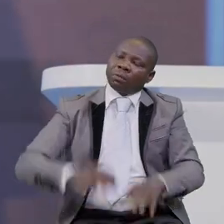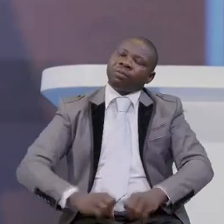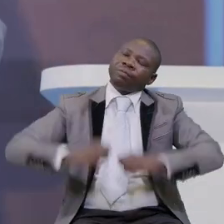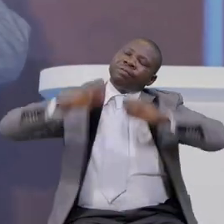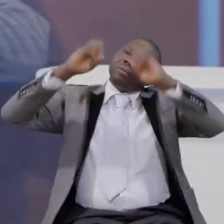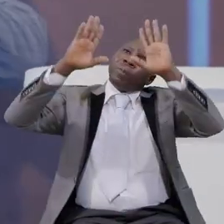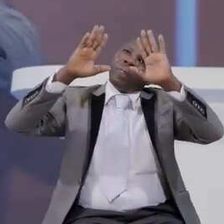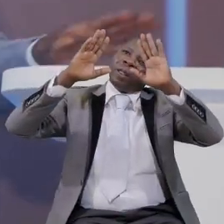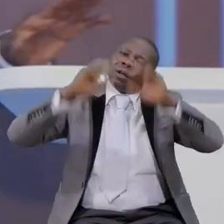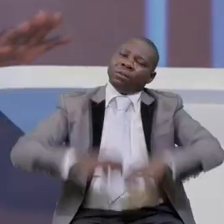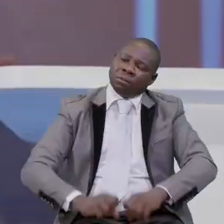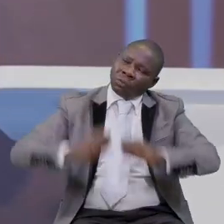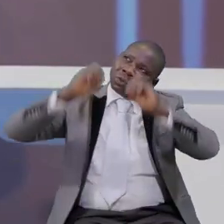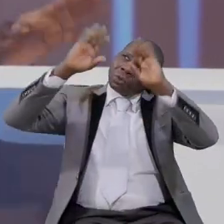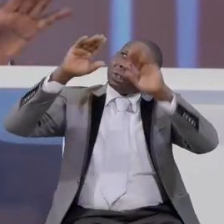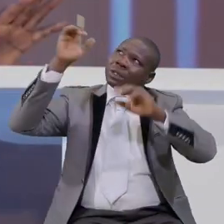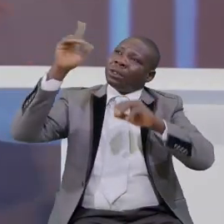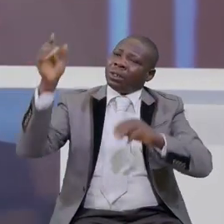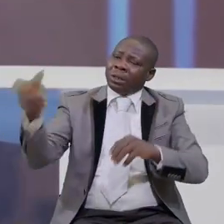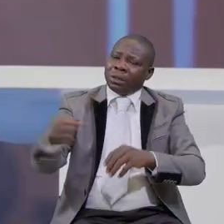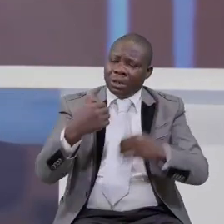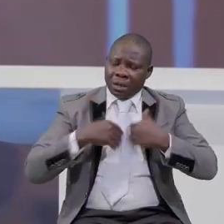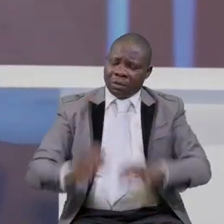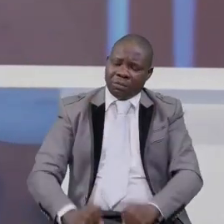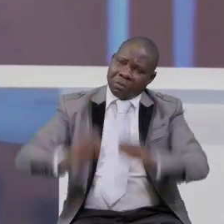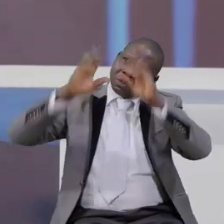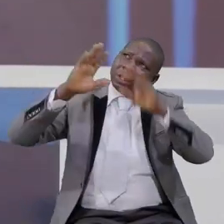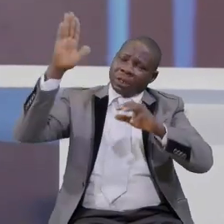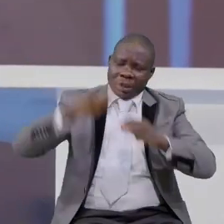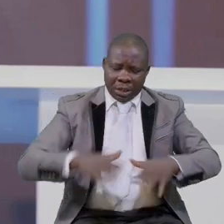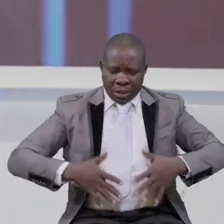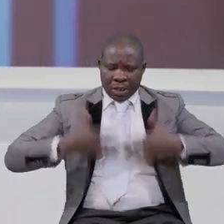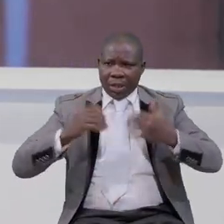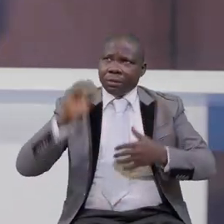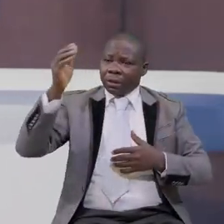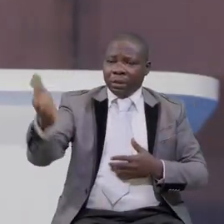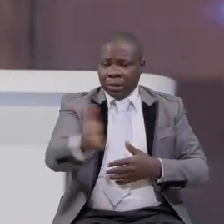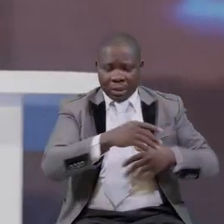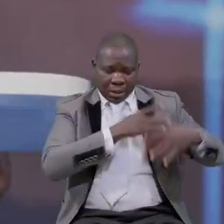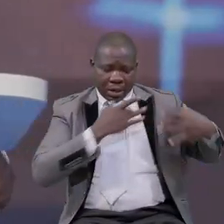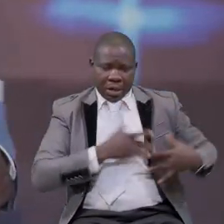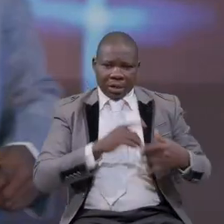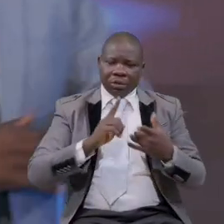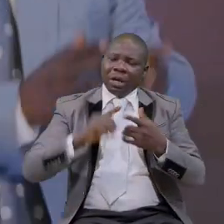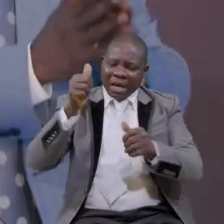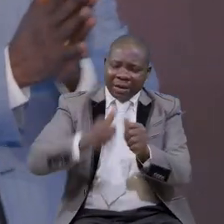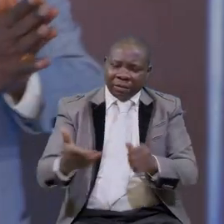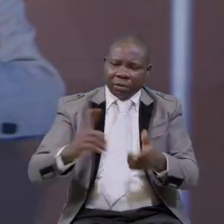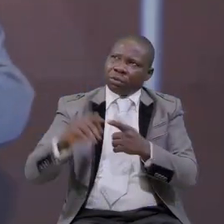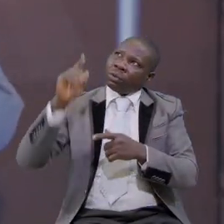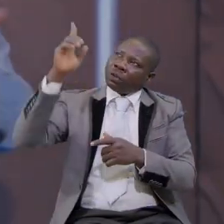La soumission. Ils avaient soumis leur vie, leur cœur, tout ce qu'ils avaient au Seigneur.